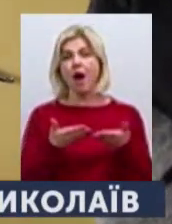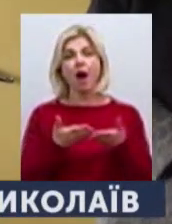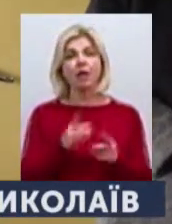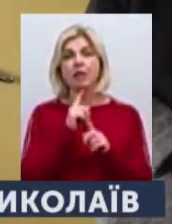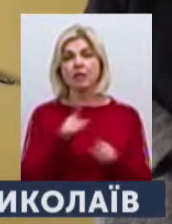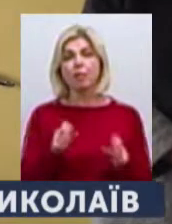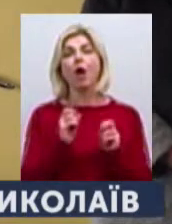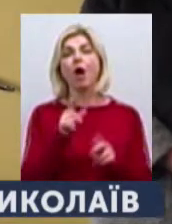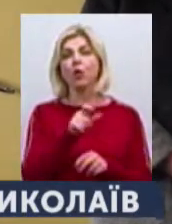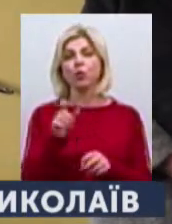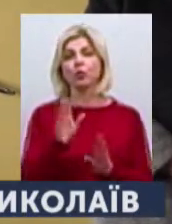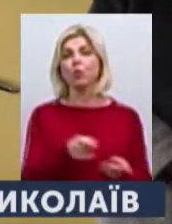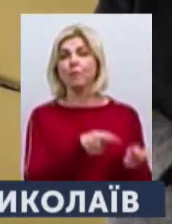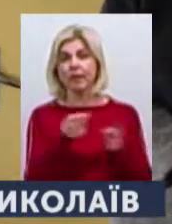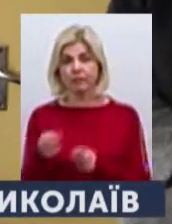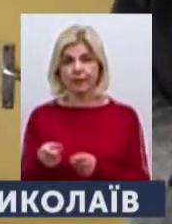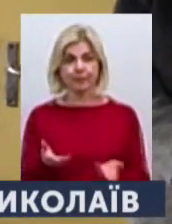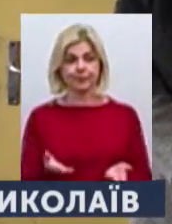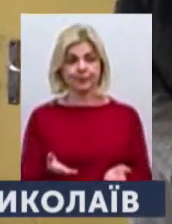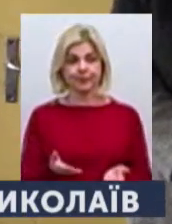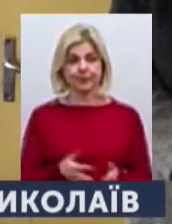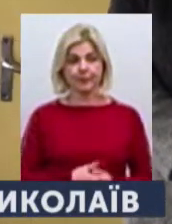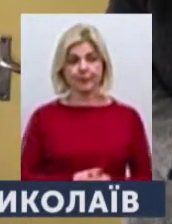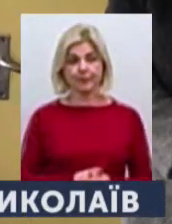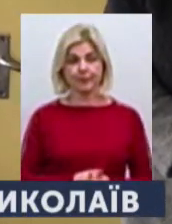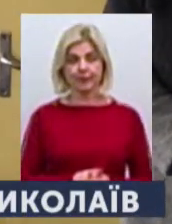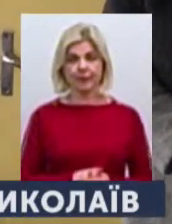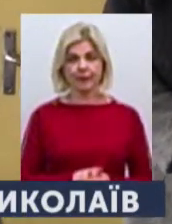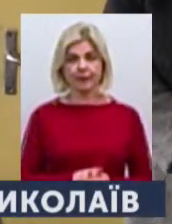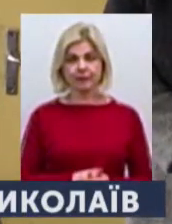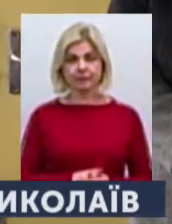будуть пересуватись? Пливти чи купляти човни?